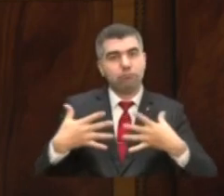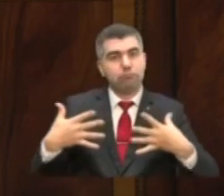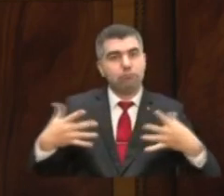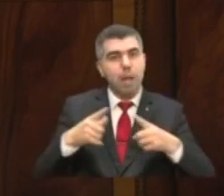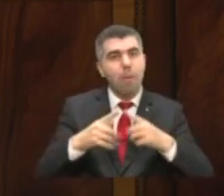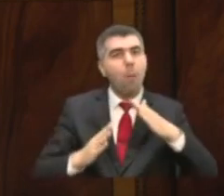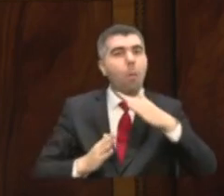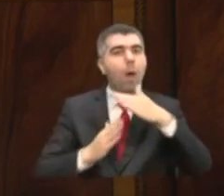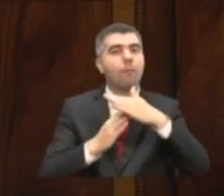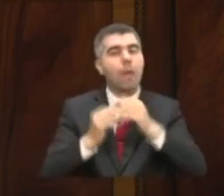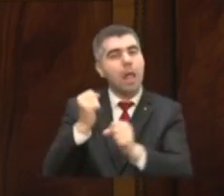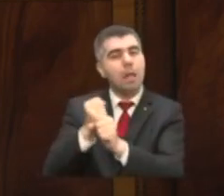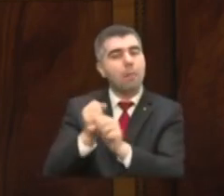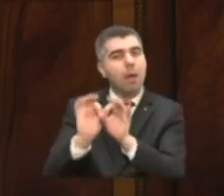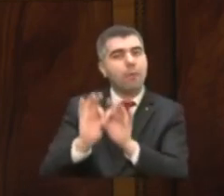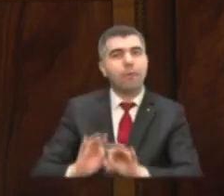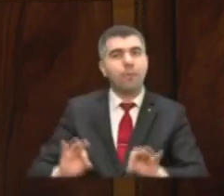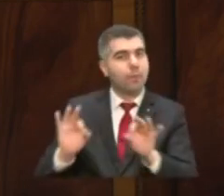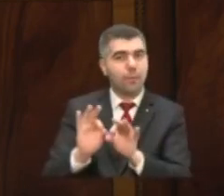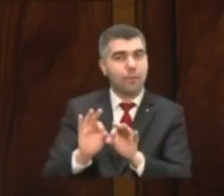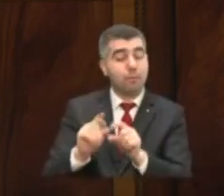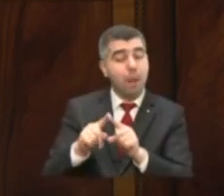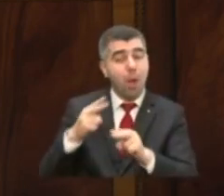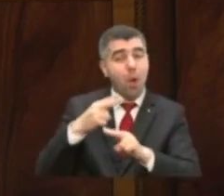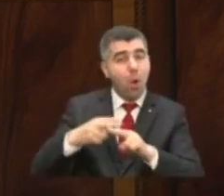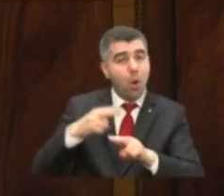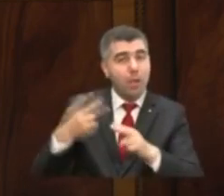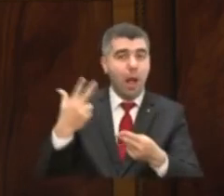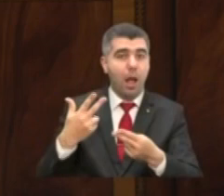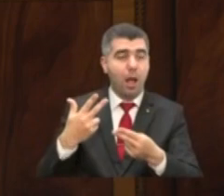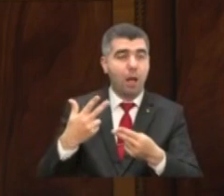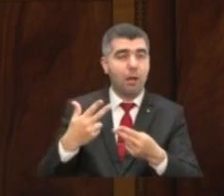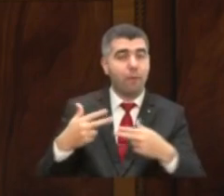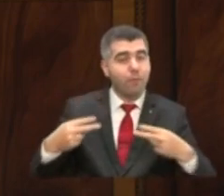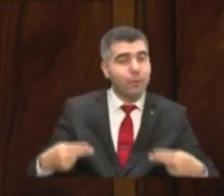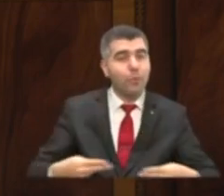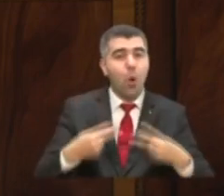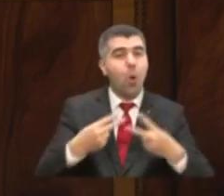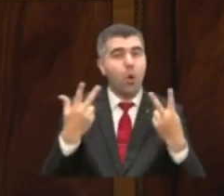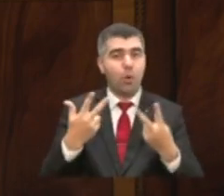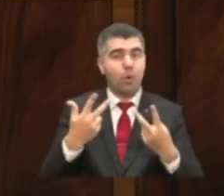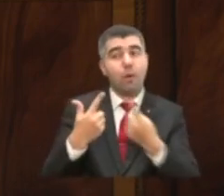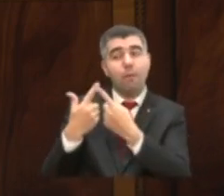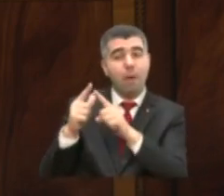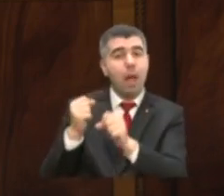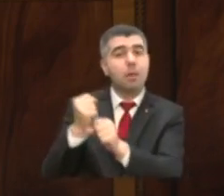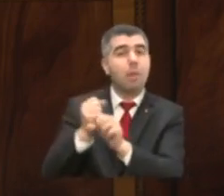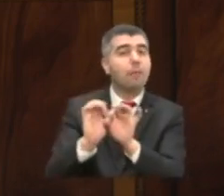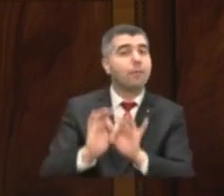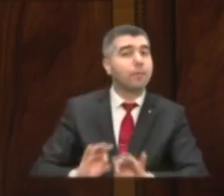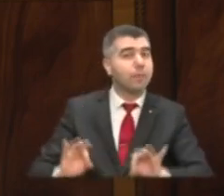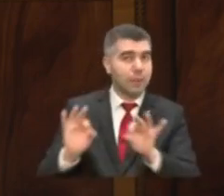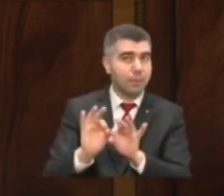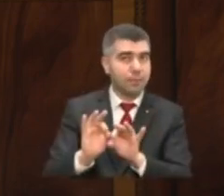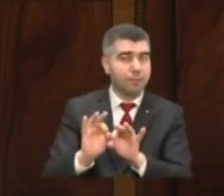مشلوله، كاين عكس هادشي على الخضر، كاين عكس على الاسواق، كاين عكس على واحد العدد ديال الامور. كاين